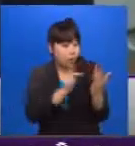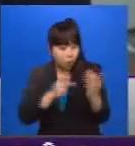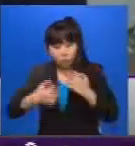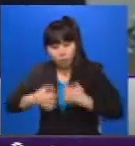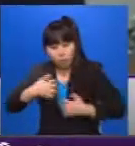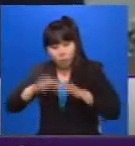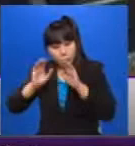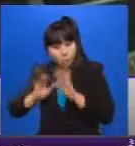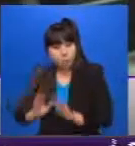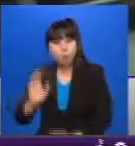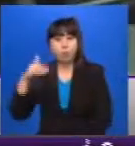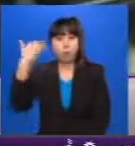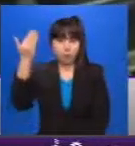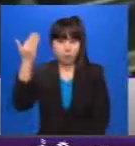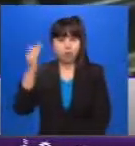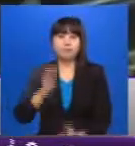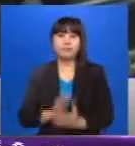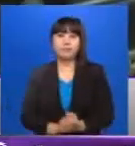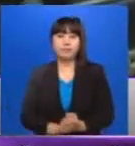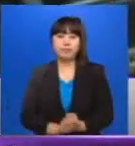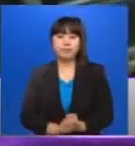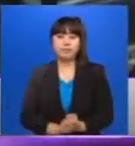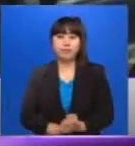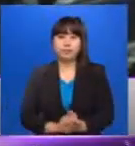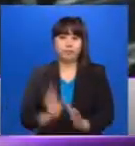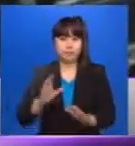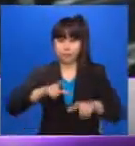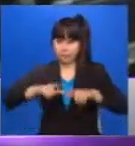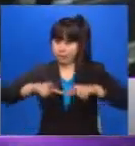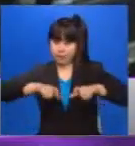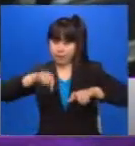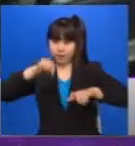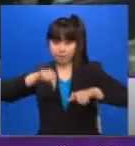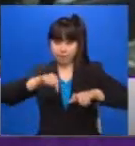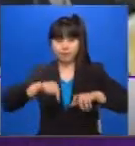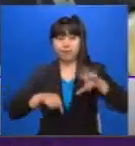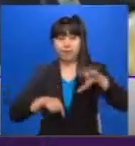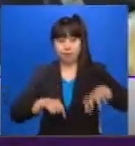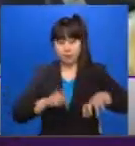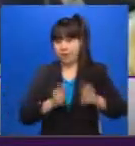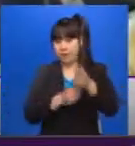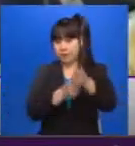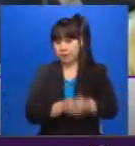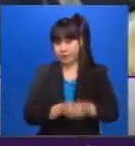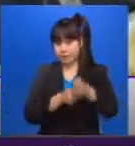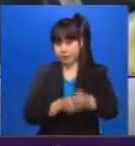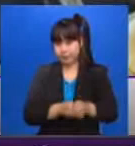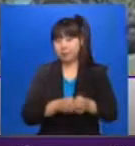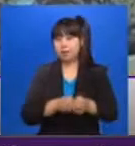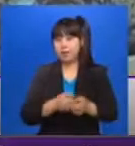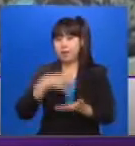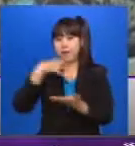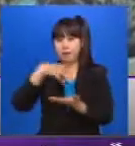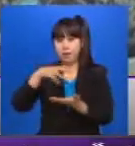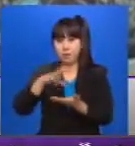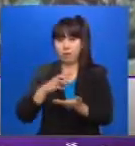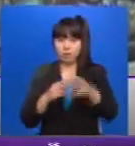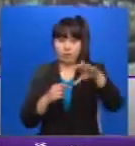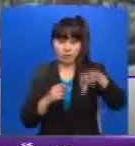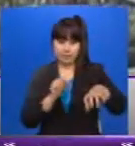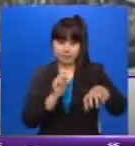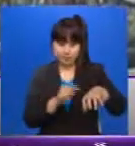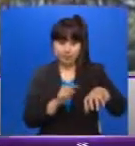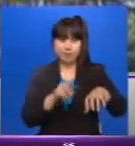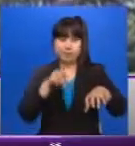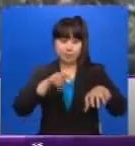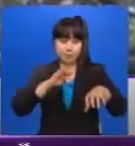ในเบื้องต้นนางปานไชยาบวชสันเทียะผู้จัดการสหกรณ์การเกษตรพิมายจำกัดเปิดเผยว่าสหกรณ์การเกษตร